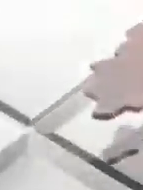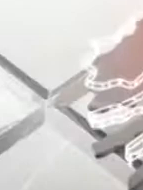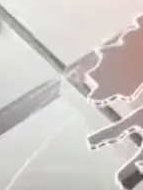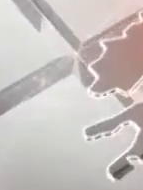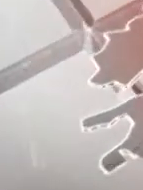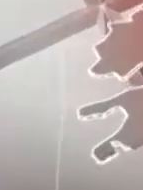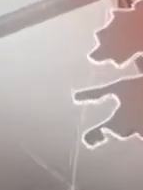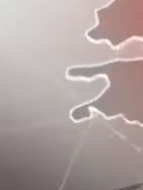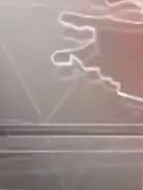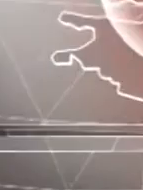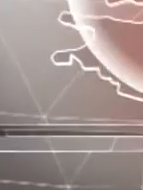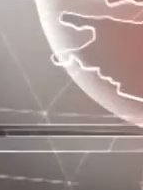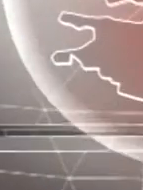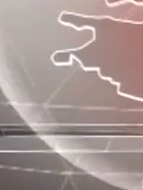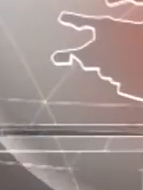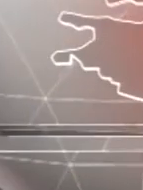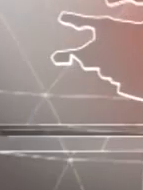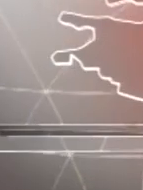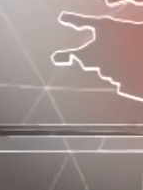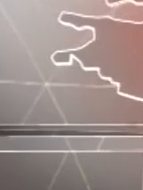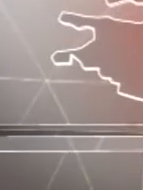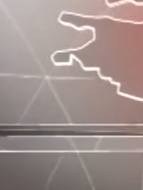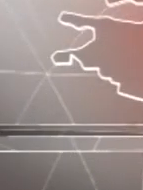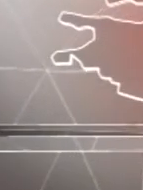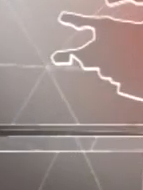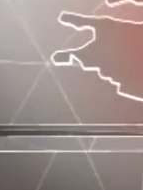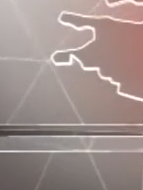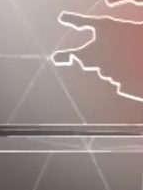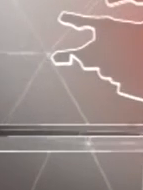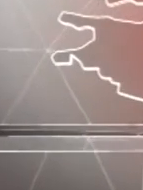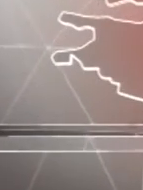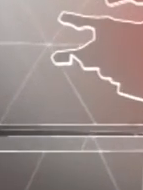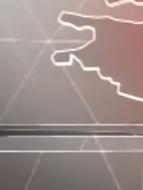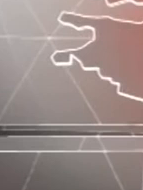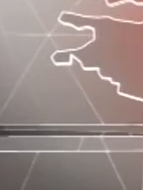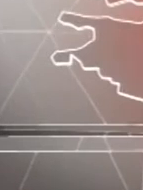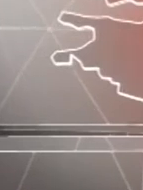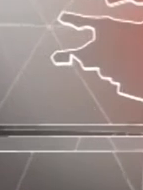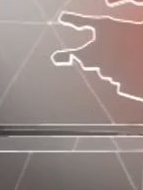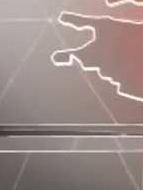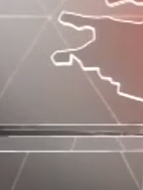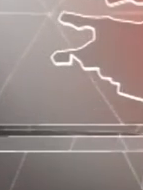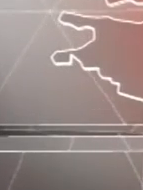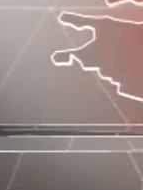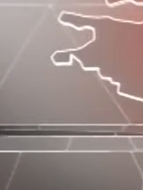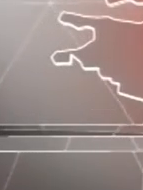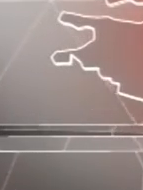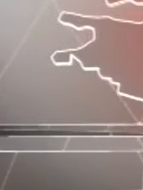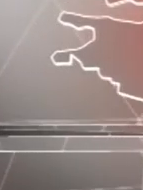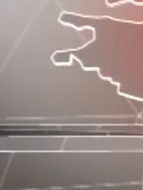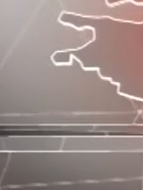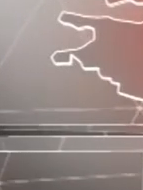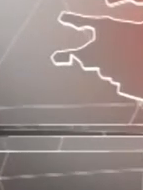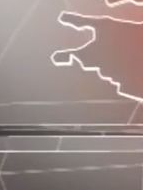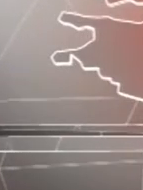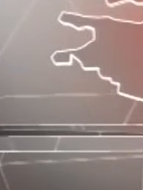Сьогодні вночі та завтра вдень по Херсону та області очікується хмарна погода, без істотних опадів, день місцями дощ з мокрим снігом, налипання снігу,